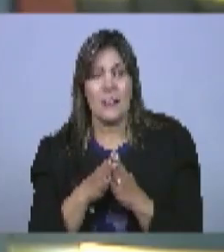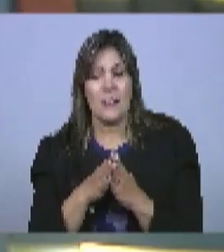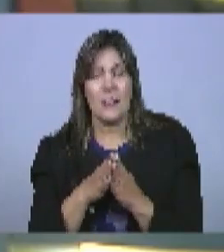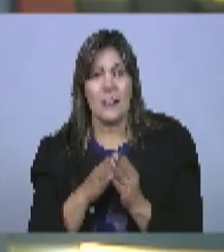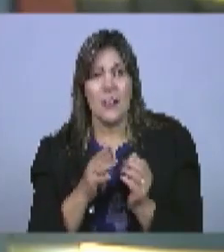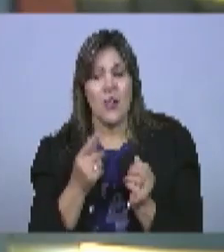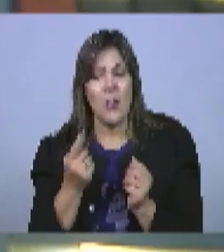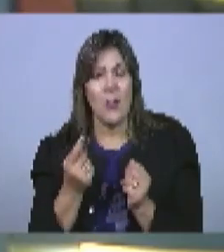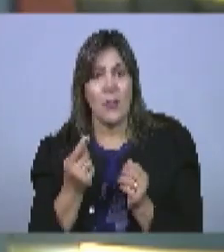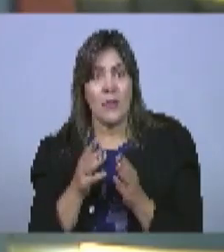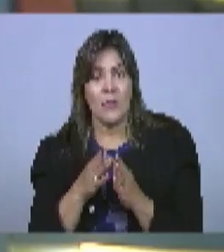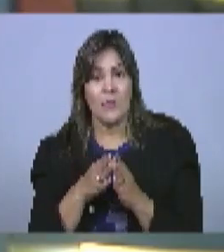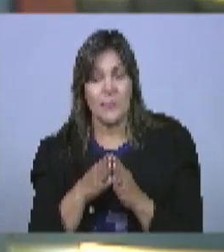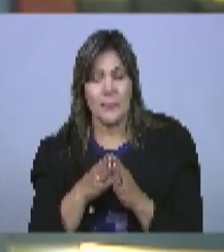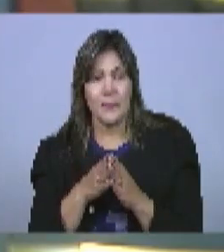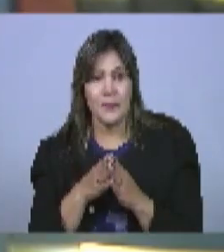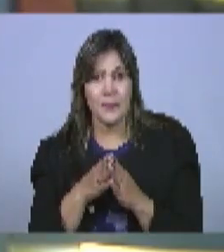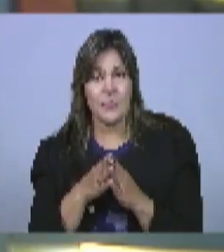هم